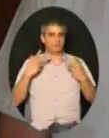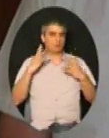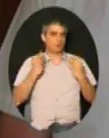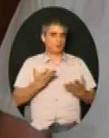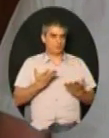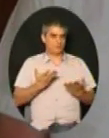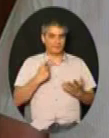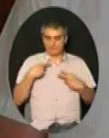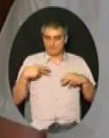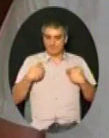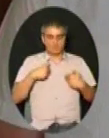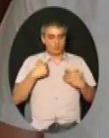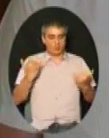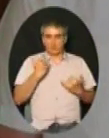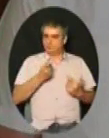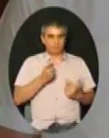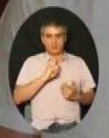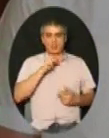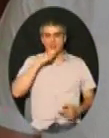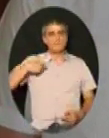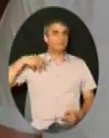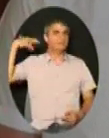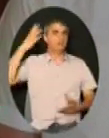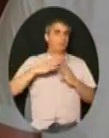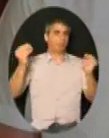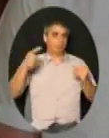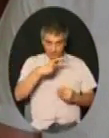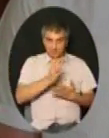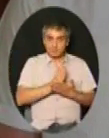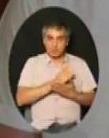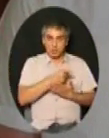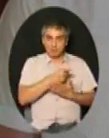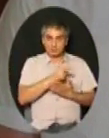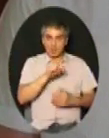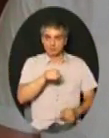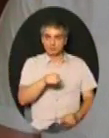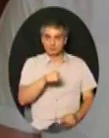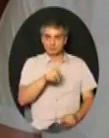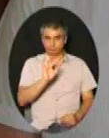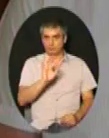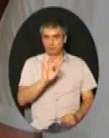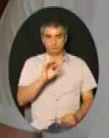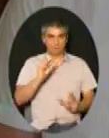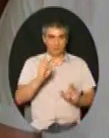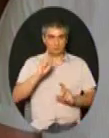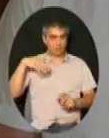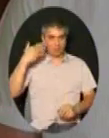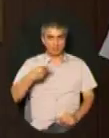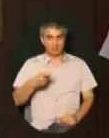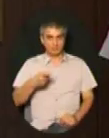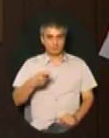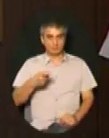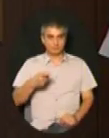יותר, ומפחידים אותנו כל הזמן שלא יהיו פנסיות בעוד כמה שנים. אתם נערכים לנושא הזה כדי למנוע את זה?